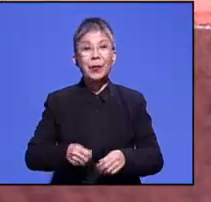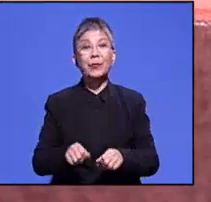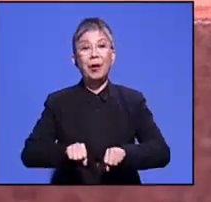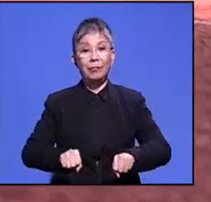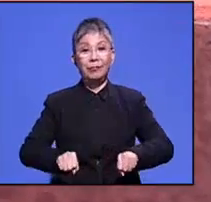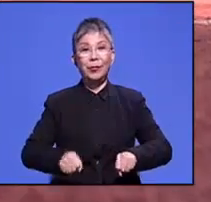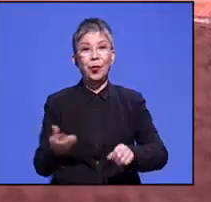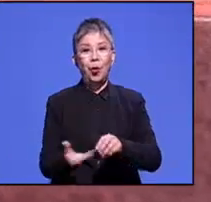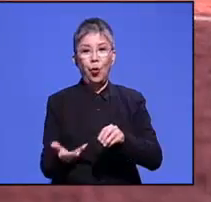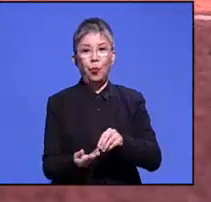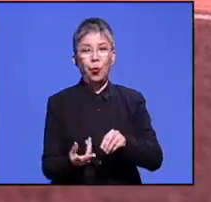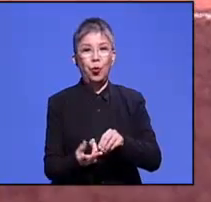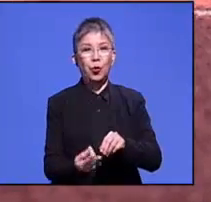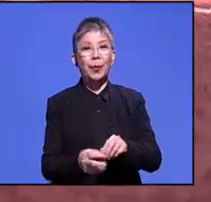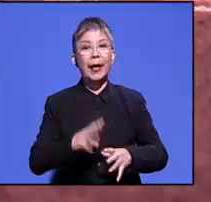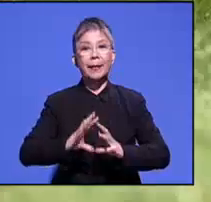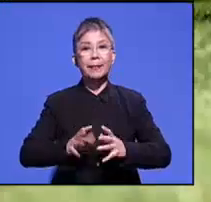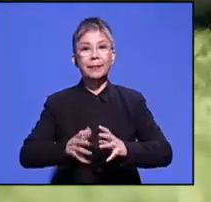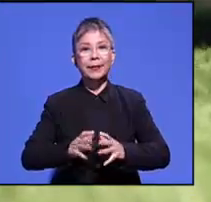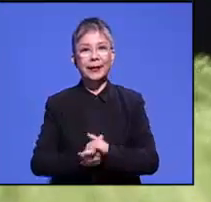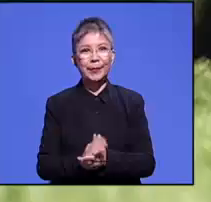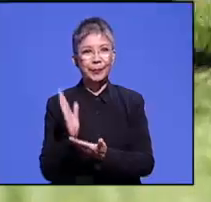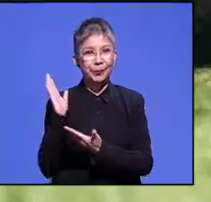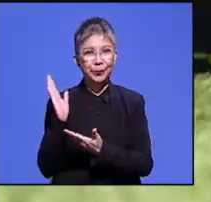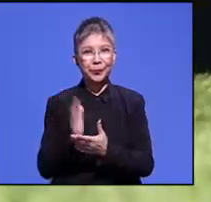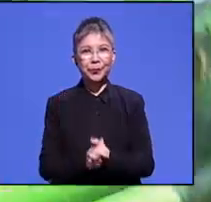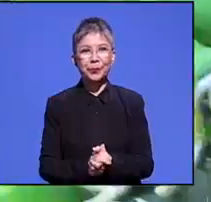alias memotong rumput dengan mesin ini pemirsa